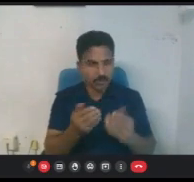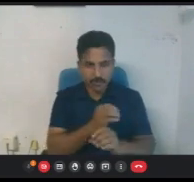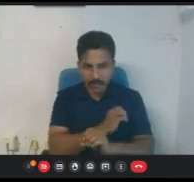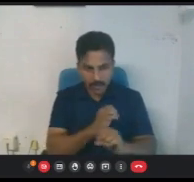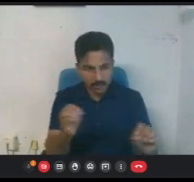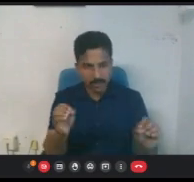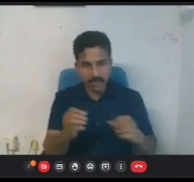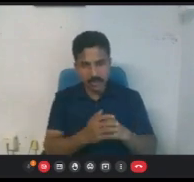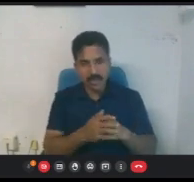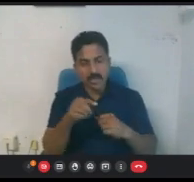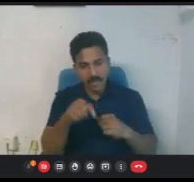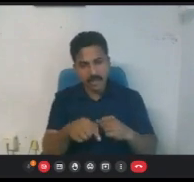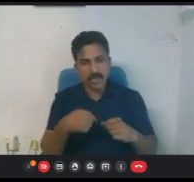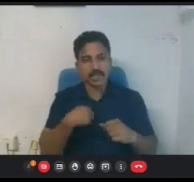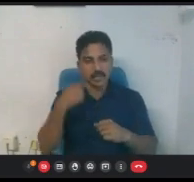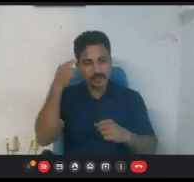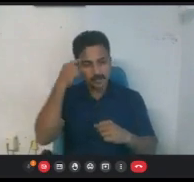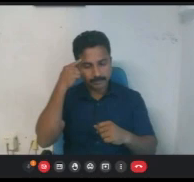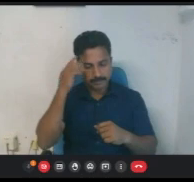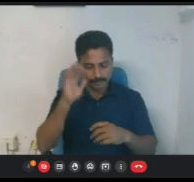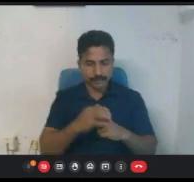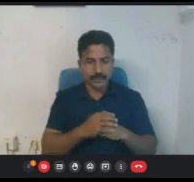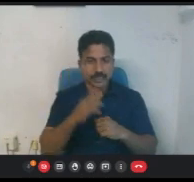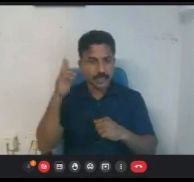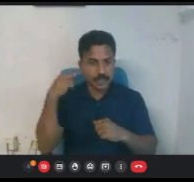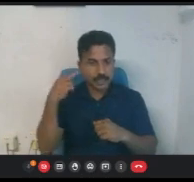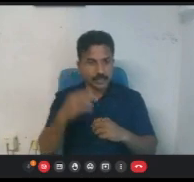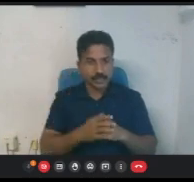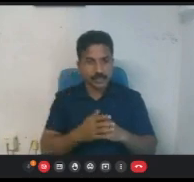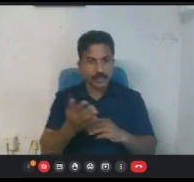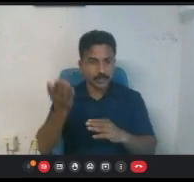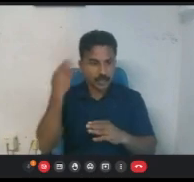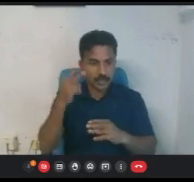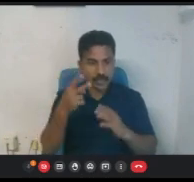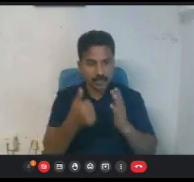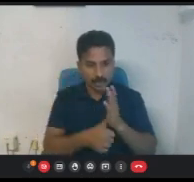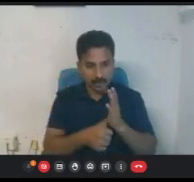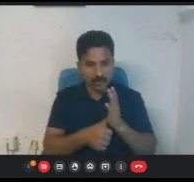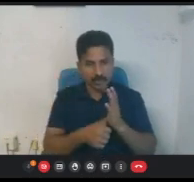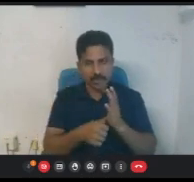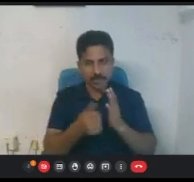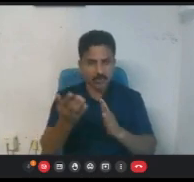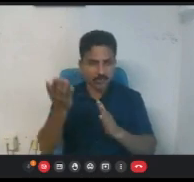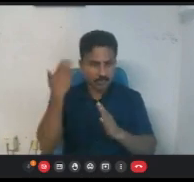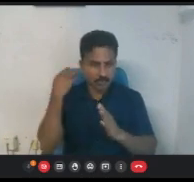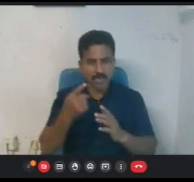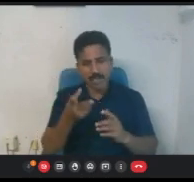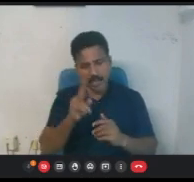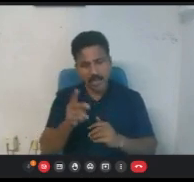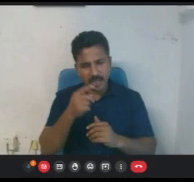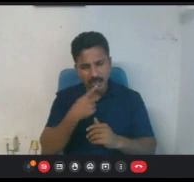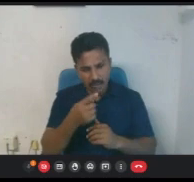സ്ഥാപനത്തിനും കഴിഞ്ഞിട്ടില്ല എന്നുള്ളതാണ് എന്റെ ഒരു റീഡിങ് കാര്യം. കഴിഞ്ഞ രണ്ടു മൂന്ന് മാസങ്ങൾക്ക് മുമ്പ് ഈ മീറ്റിംഗിൽ പങ്കെടുത്തപ്പോൾ ഞാൻ അടിവരയിട്ട് പറഞ്ഞൊരു